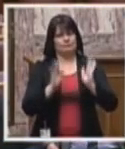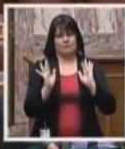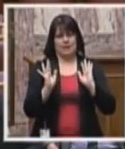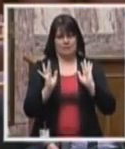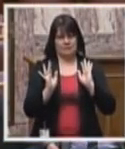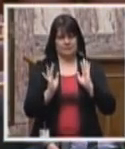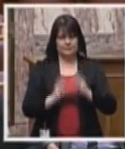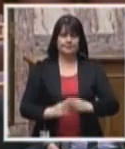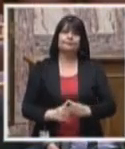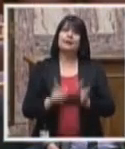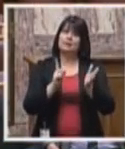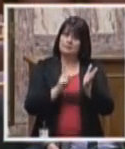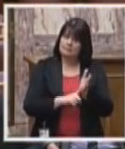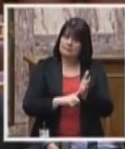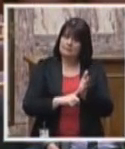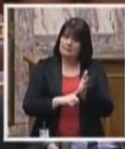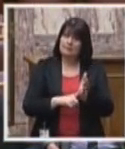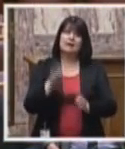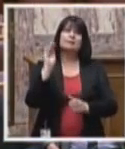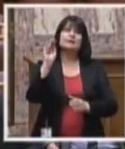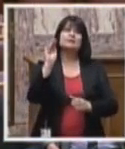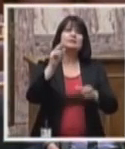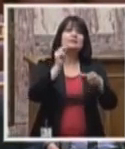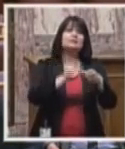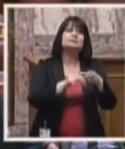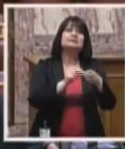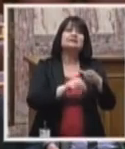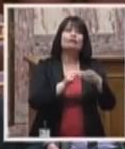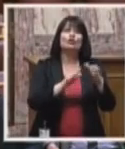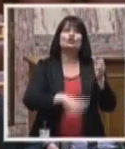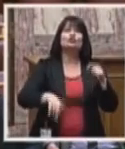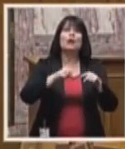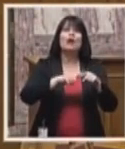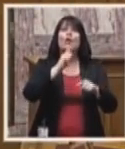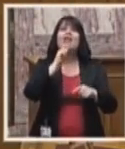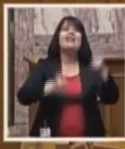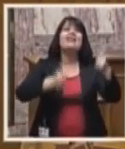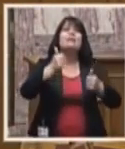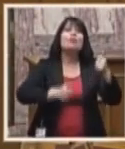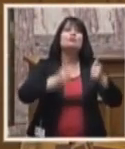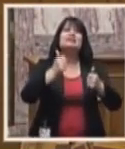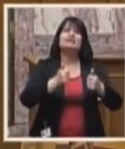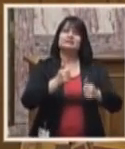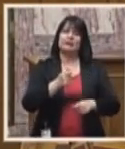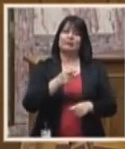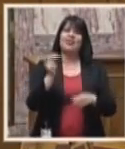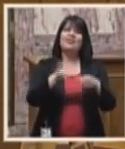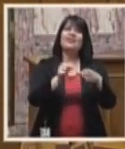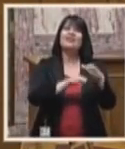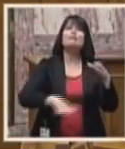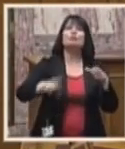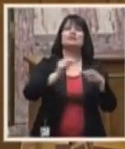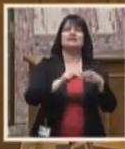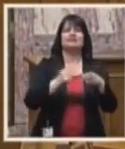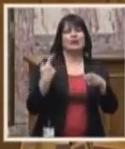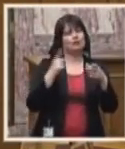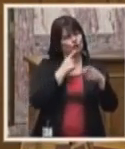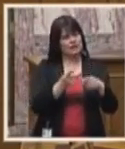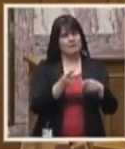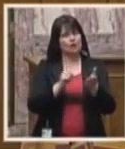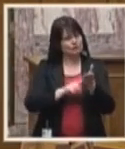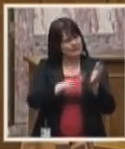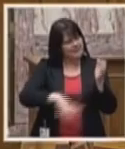οποίες θα πρέπει να ζητήσουμε την ψήφο του ελληνικού λαού μέσα από δημοψηφίσματα. Το είπα και στους αρχηγούς που είχαμε τη συνάντηση. Όλα